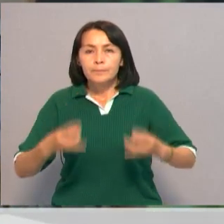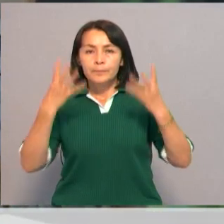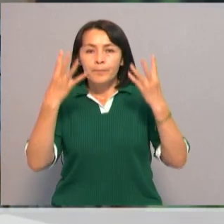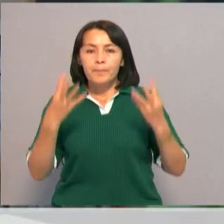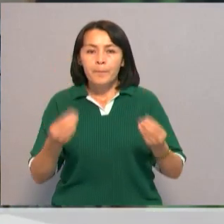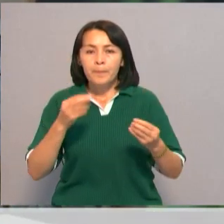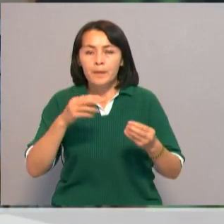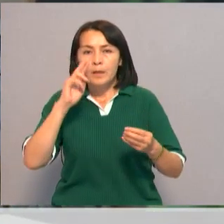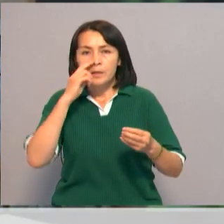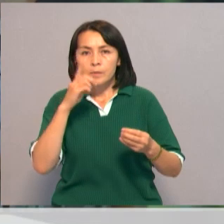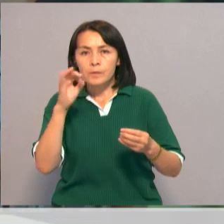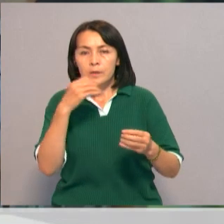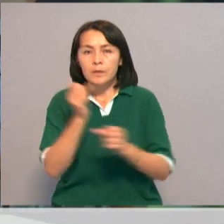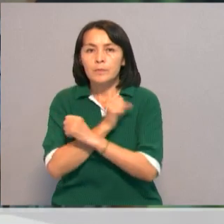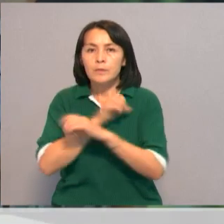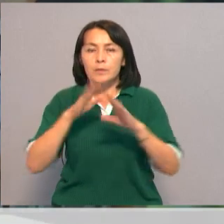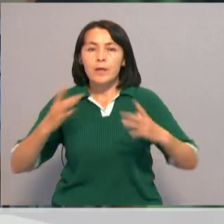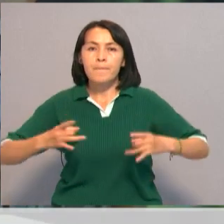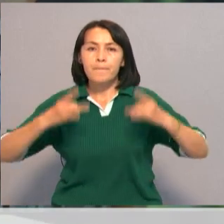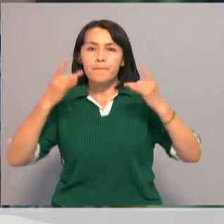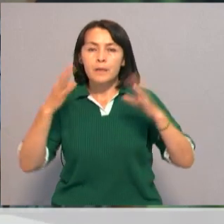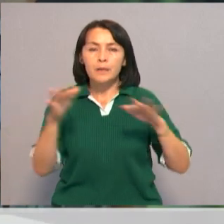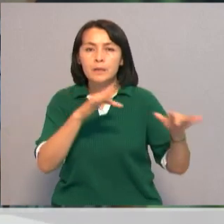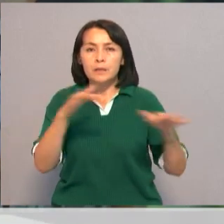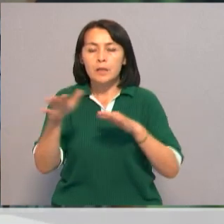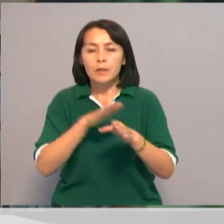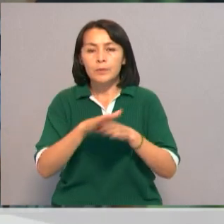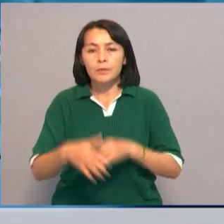орай Шымсити саябағында мерекелік шара өтті.